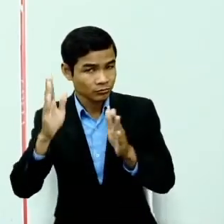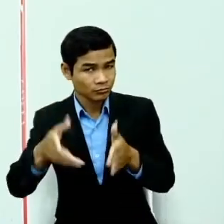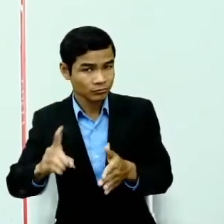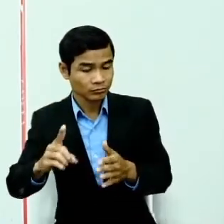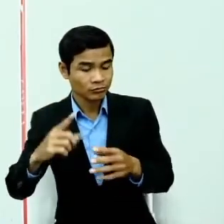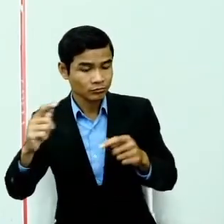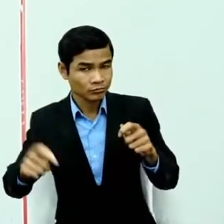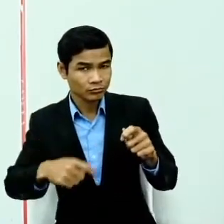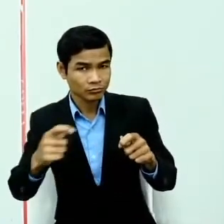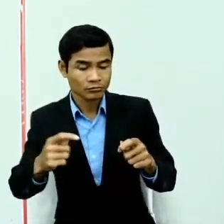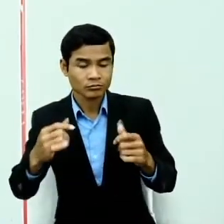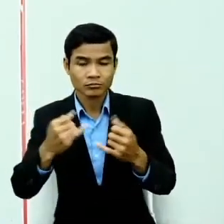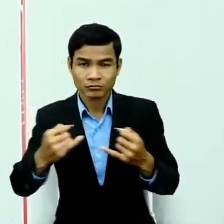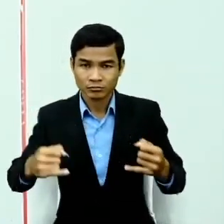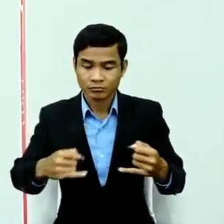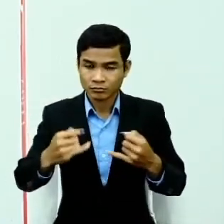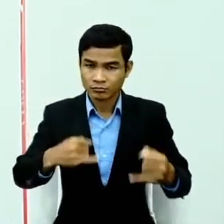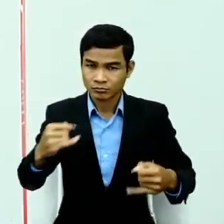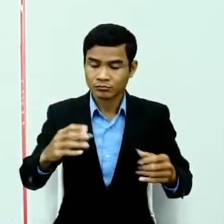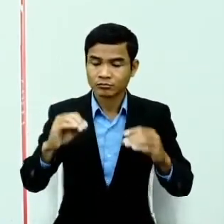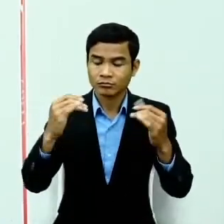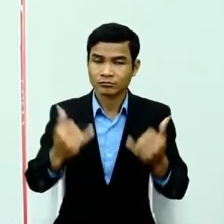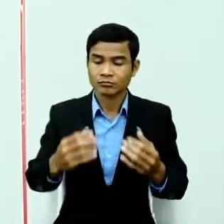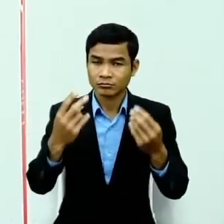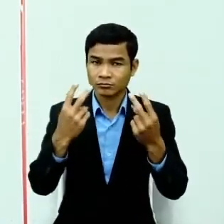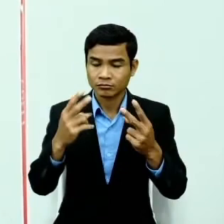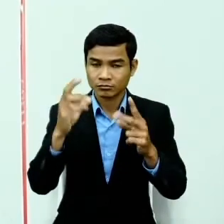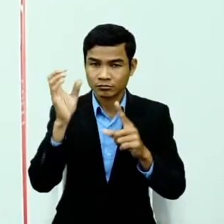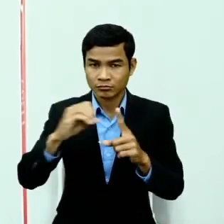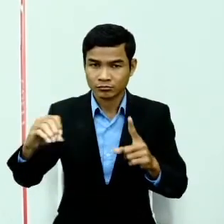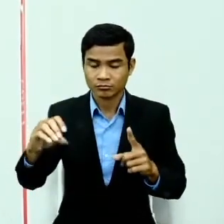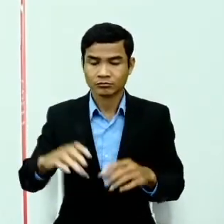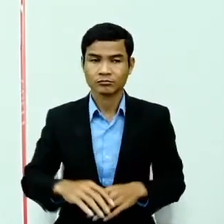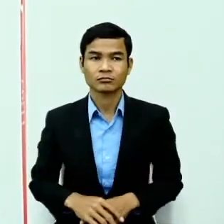chăm mơ là bà rộ bà nè cừu tặng ọc nè nè